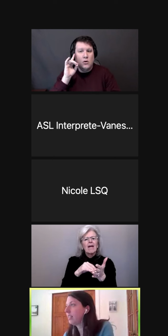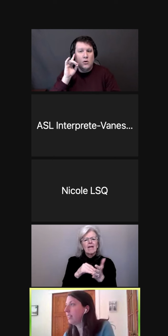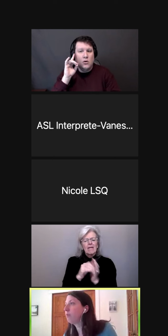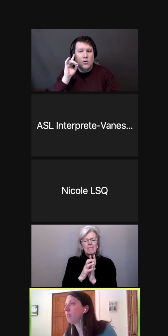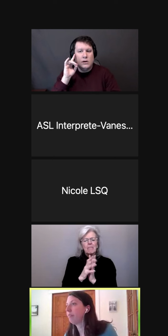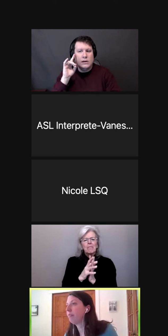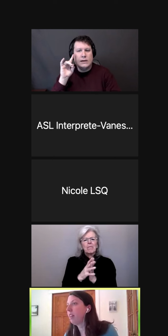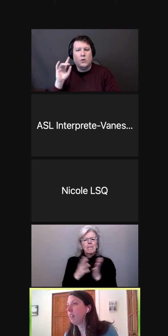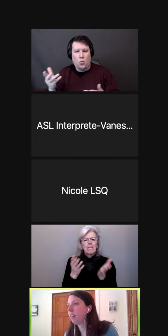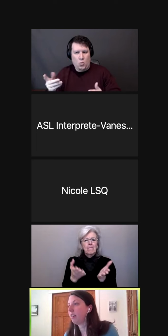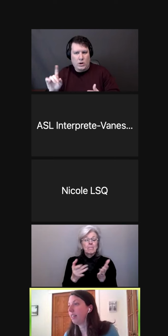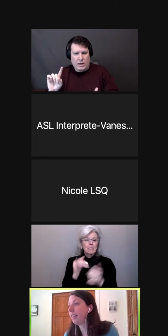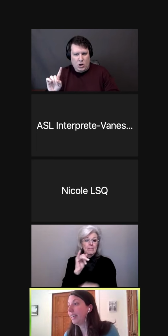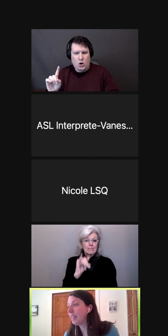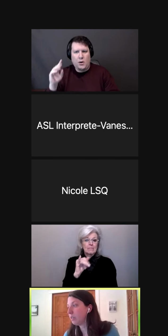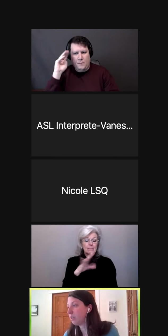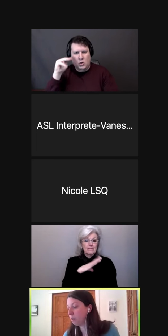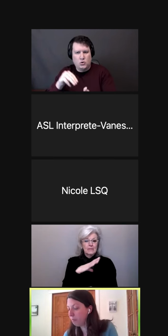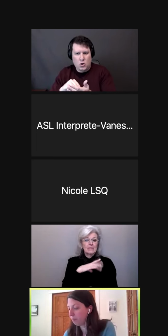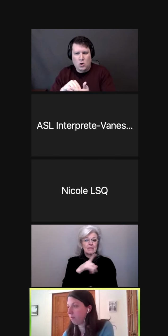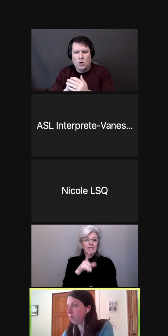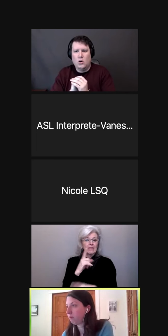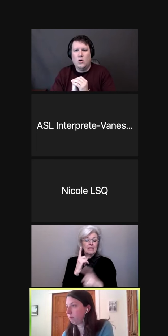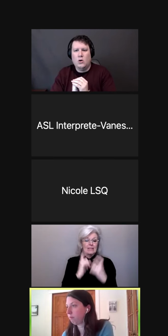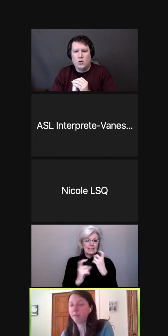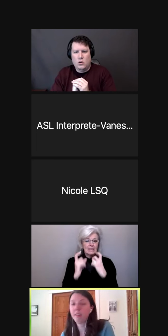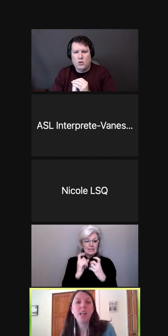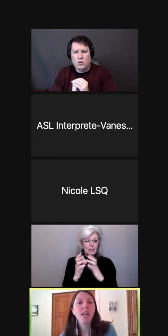Donc, si vous avez des questions